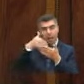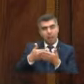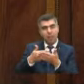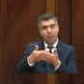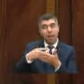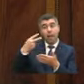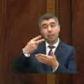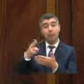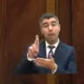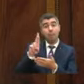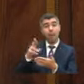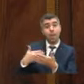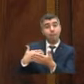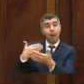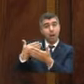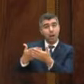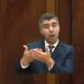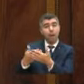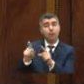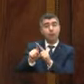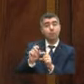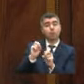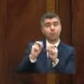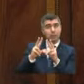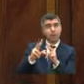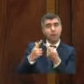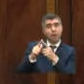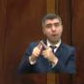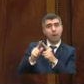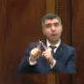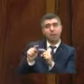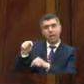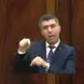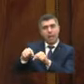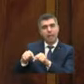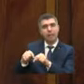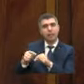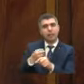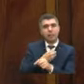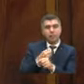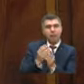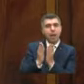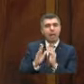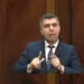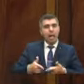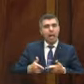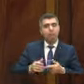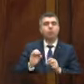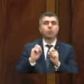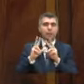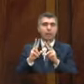خطابات جلالة الملك أخيرا قال حققنا مزيان في كذا، حققنا مزيان في كذا، وعندنا نقص في الجانب الاجتماعي في كذا. خص الخطاب